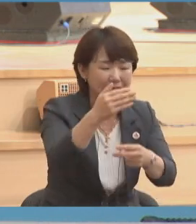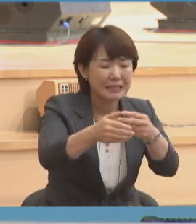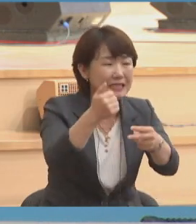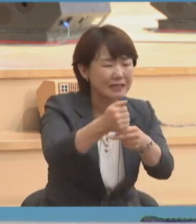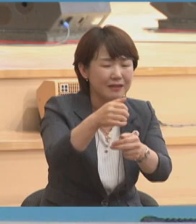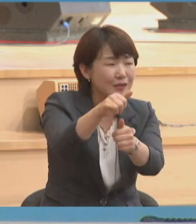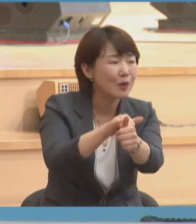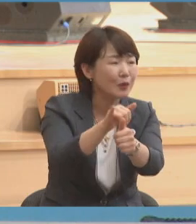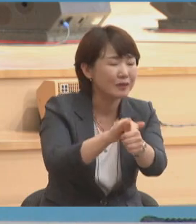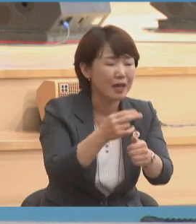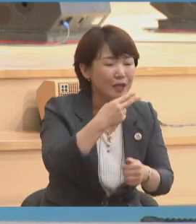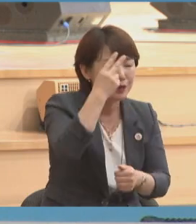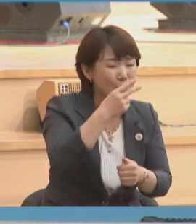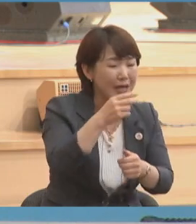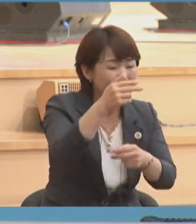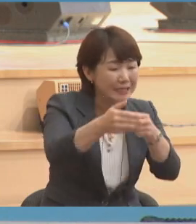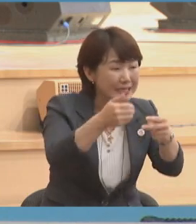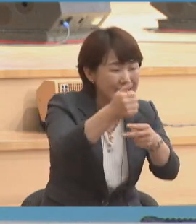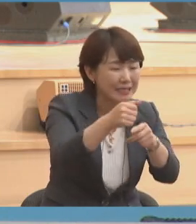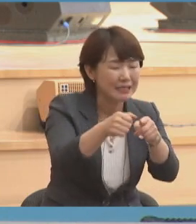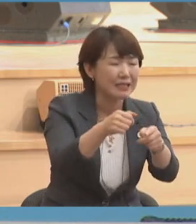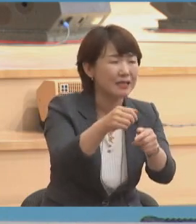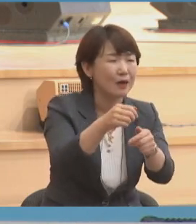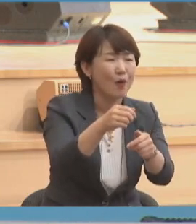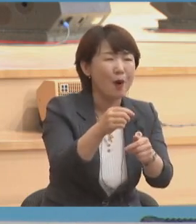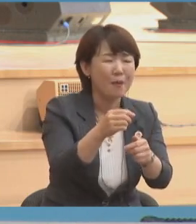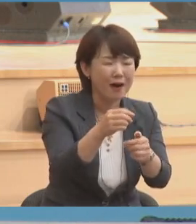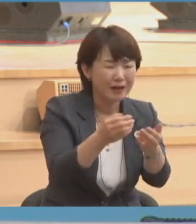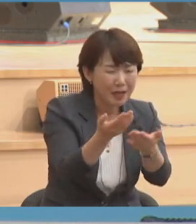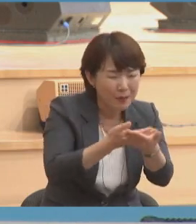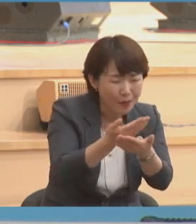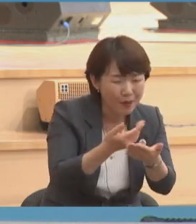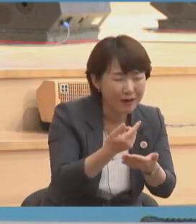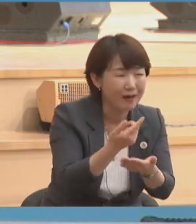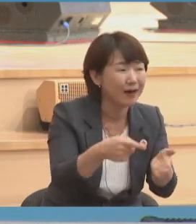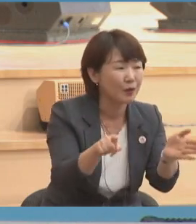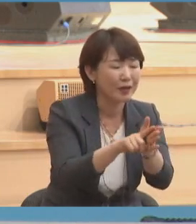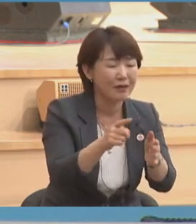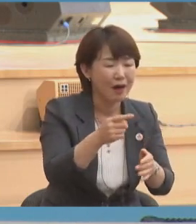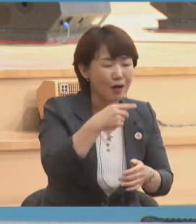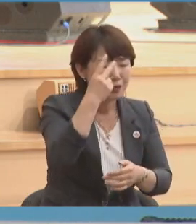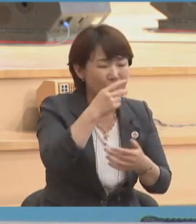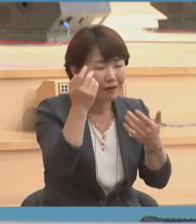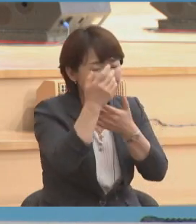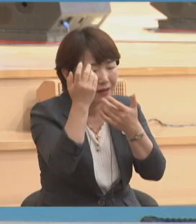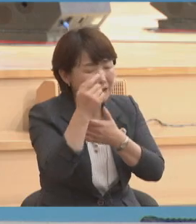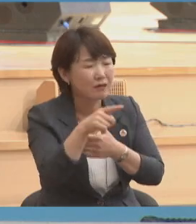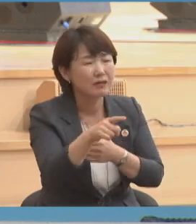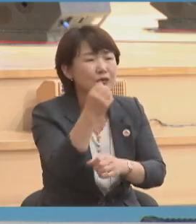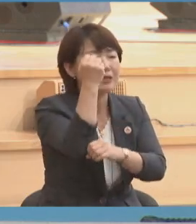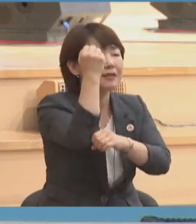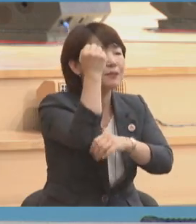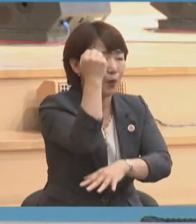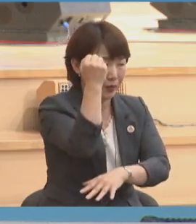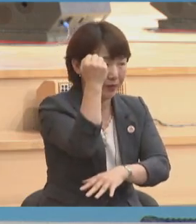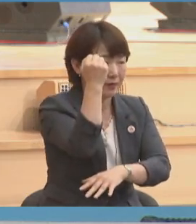그 술의 신 이 디오니소스와 함께 교제하기 위해서 술에 얼큰하기 전 이건 기본이야